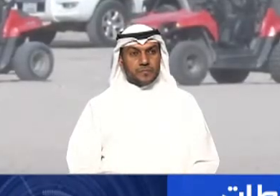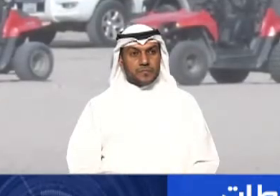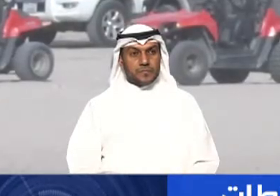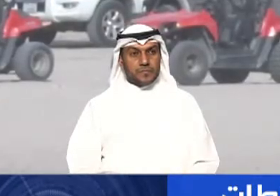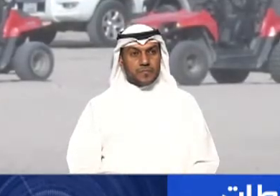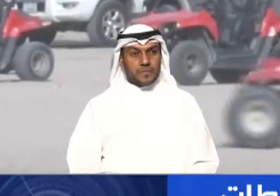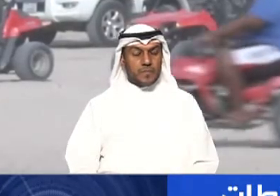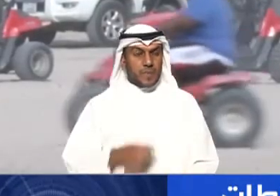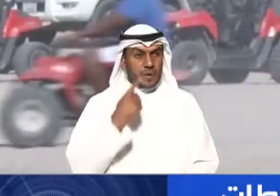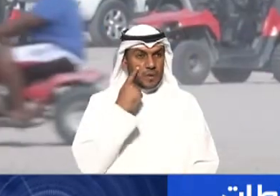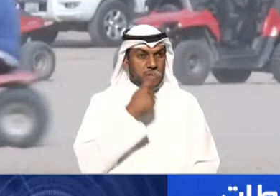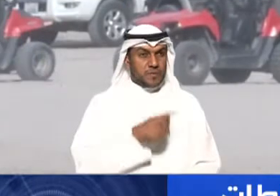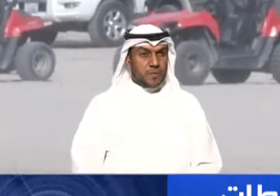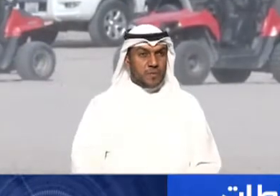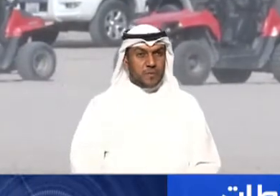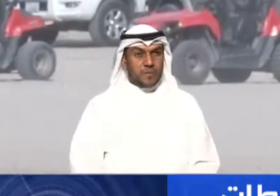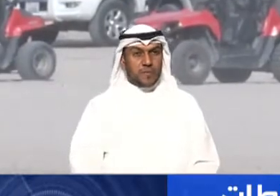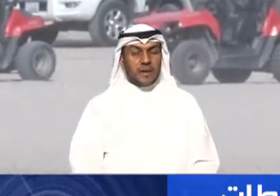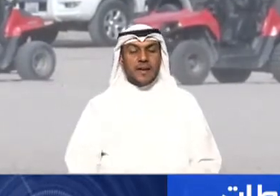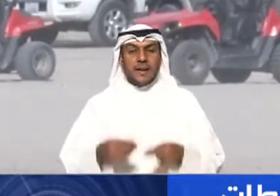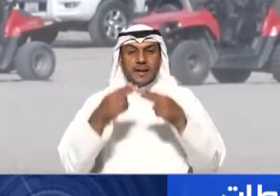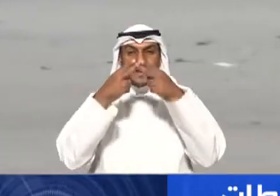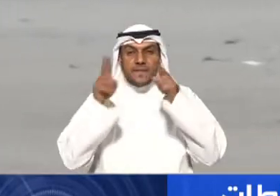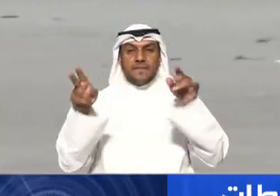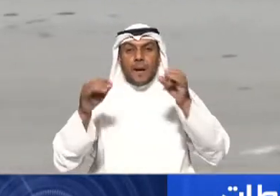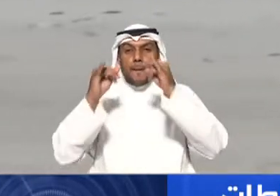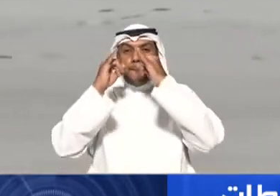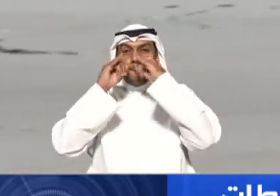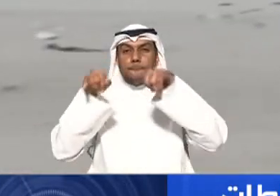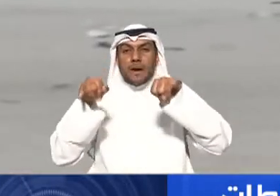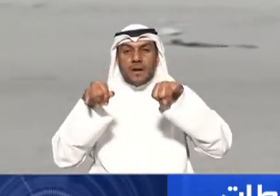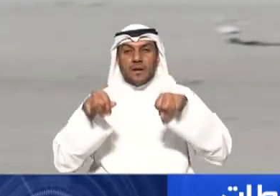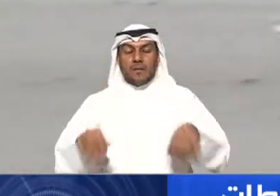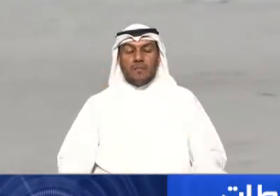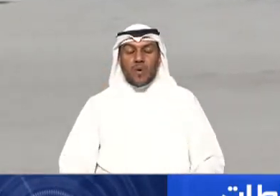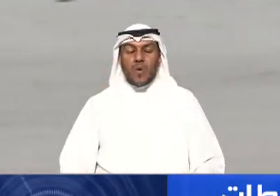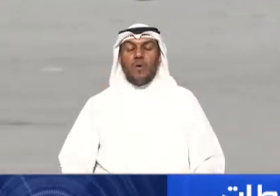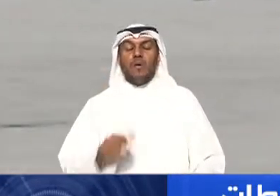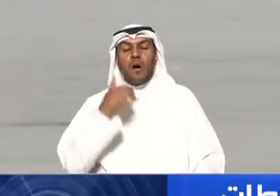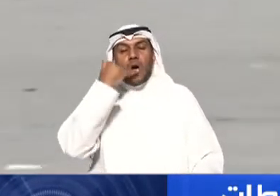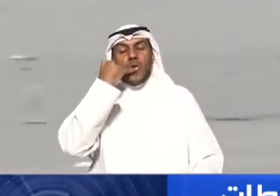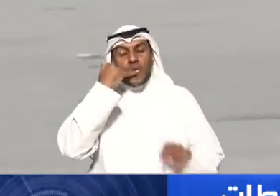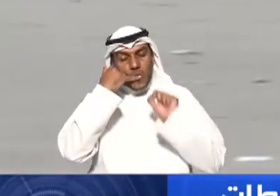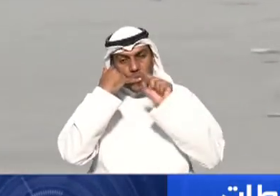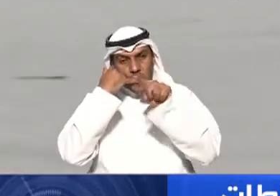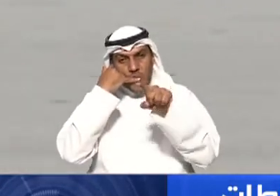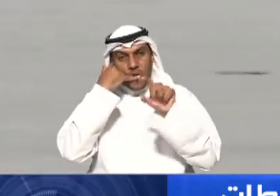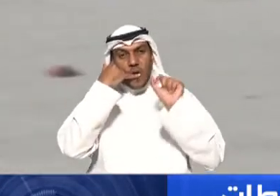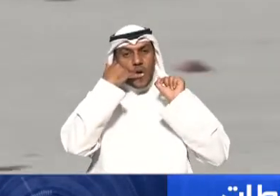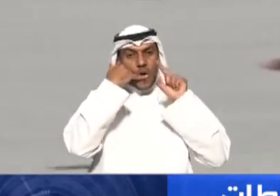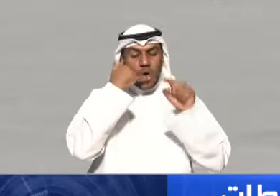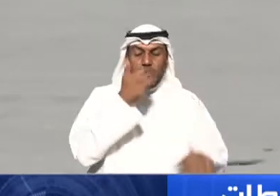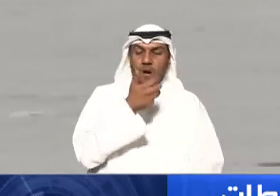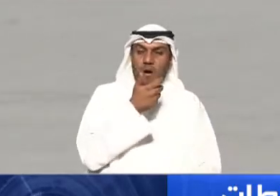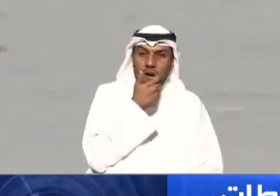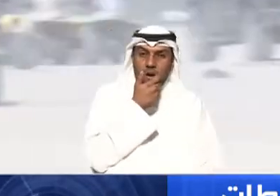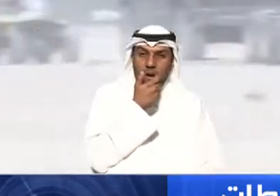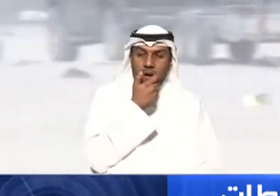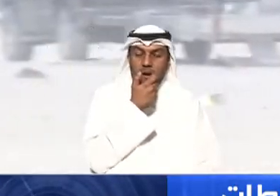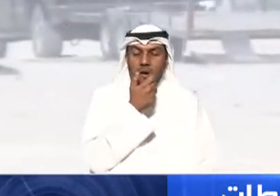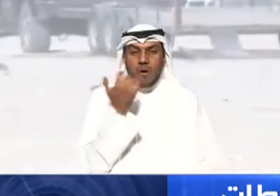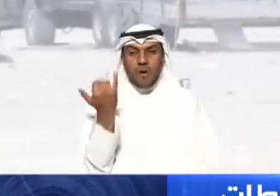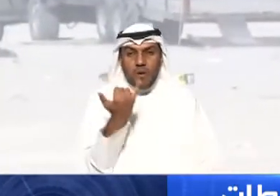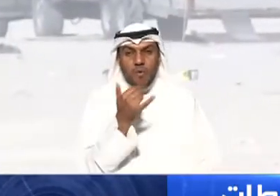مع بداية موسم التخييم لغاية الآن، أكثر البلاغات التي تصل إلى إدارة الطوارئ الطبية هي حوادث الطرق